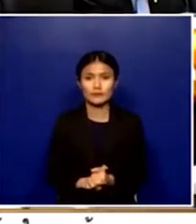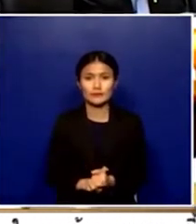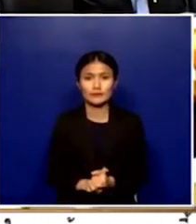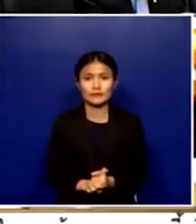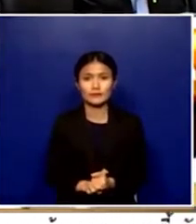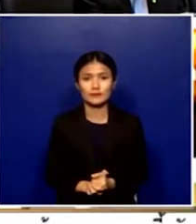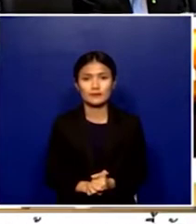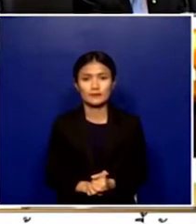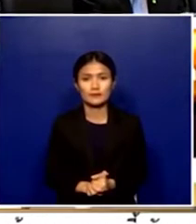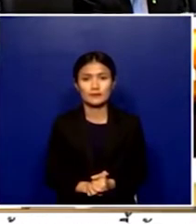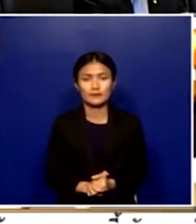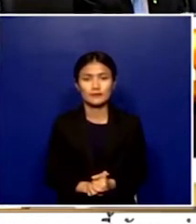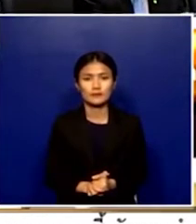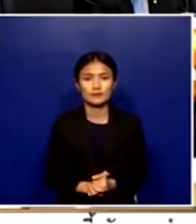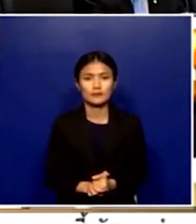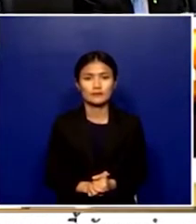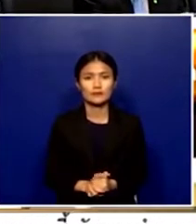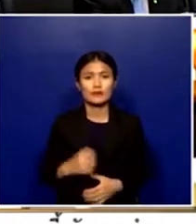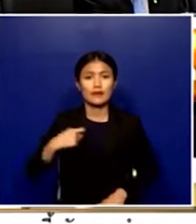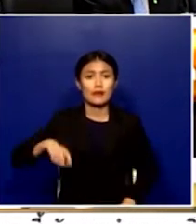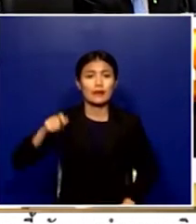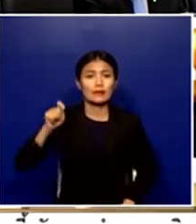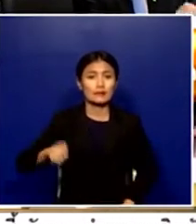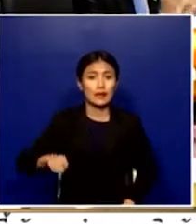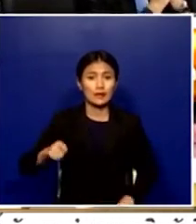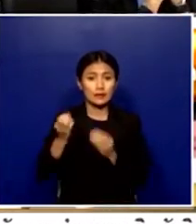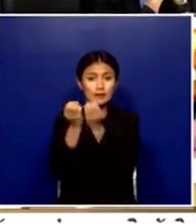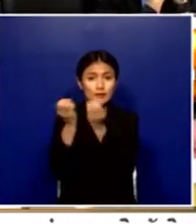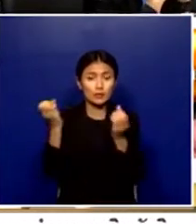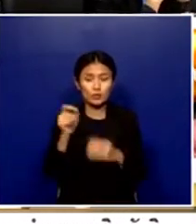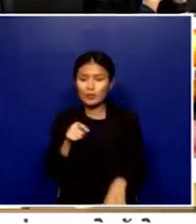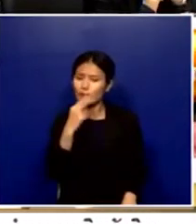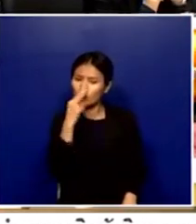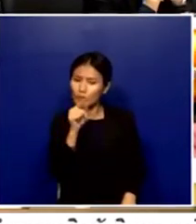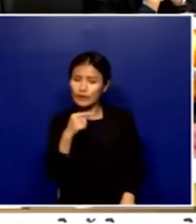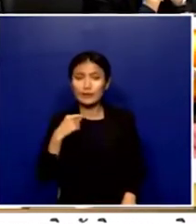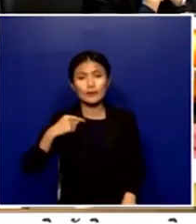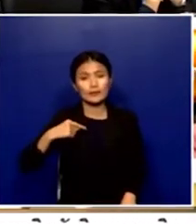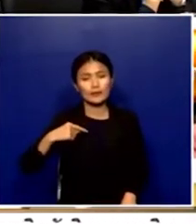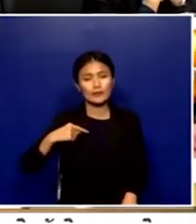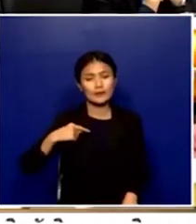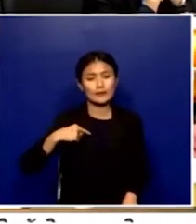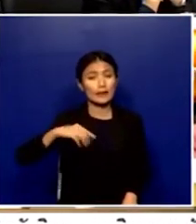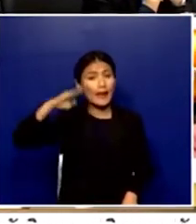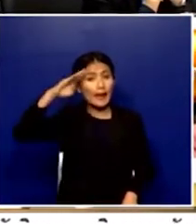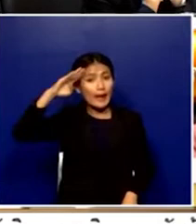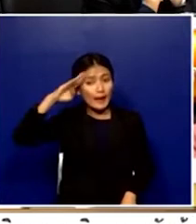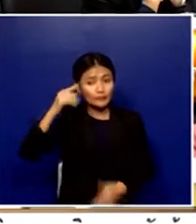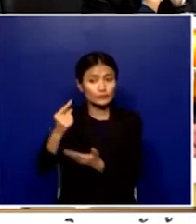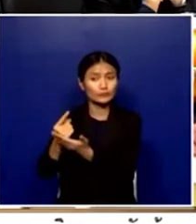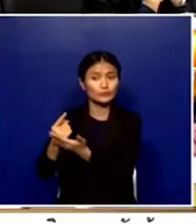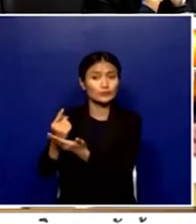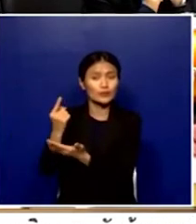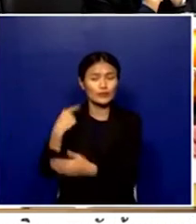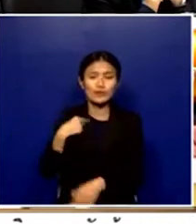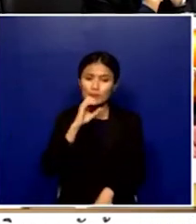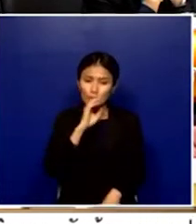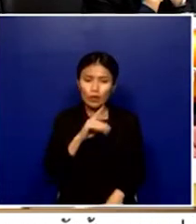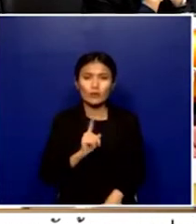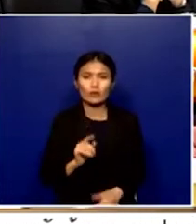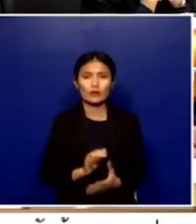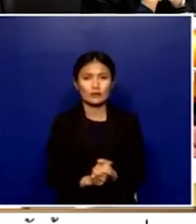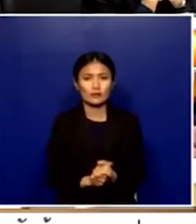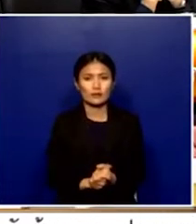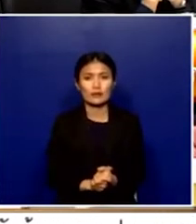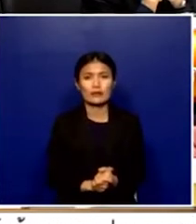ในหนาที่สิกusteleด jätte from TheNotip. ไดให้การว่า กองทัพ จึงอนุญาตให้ผู้ถูกร Hawk